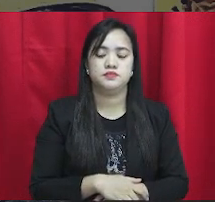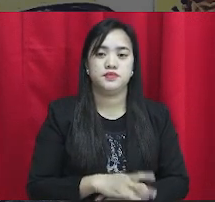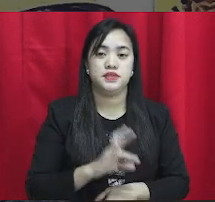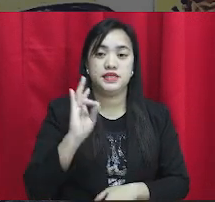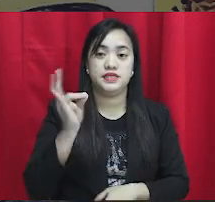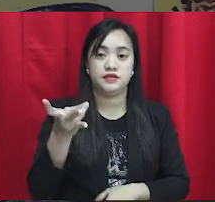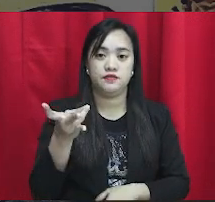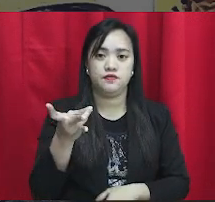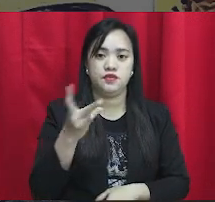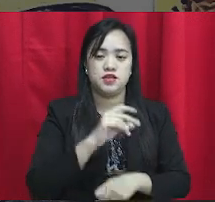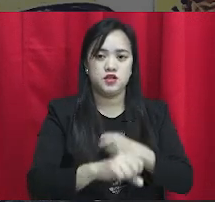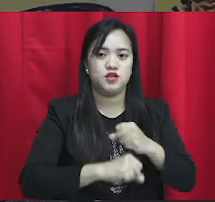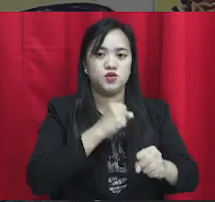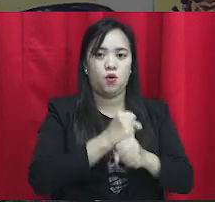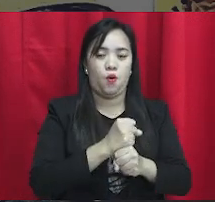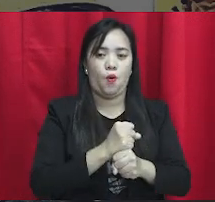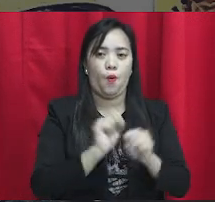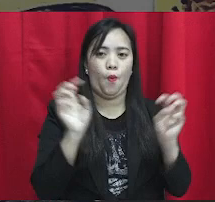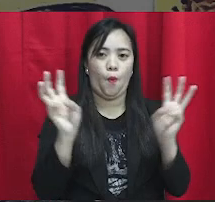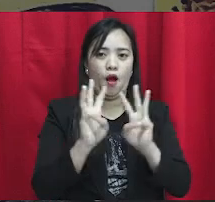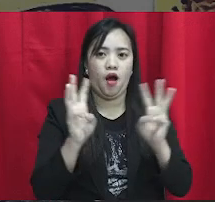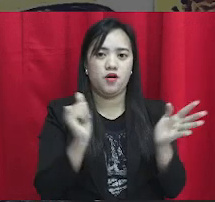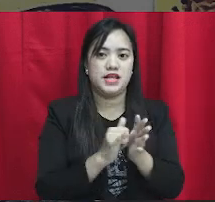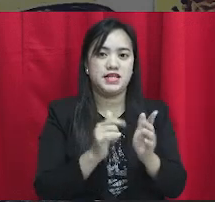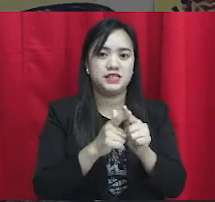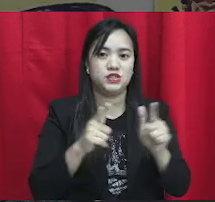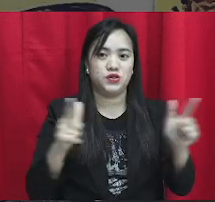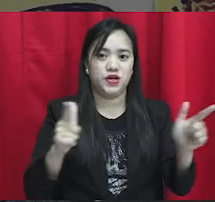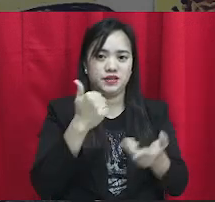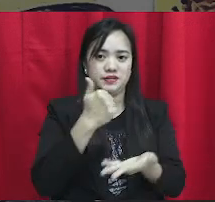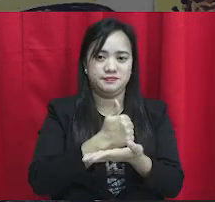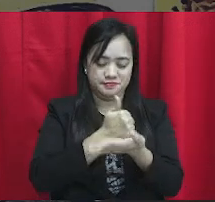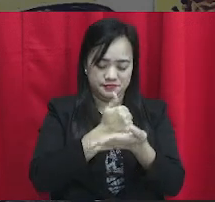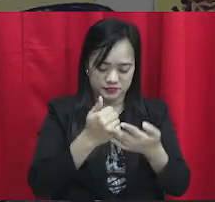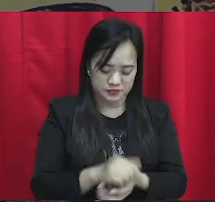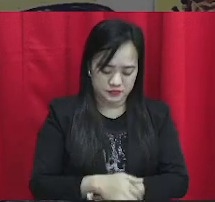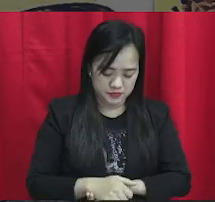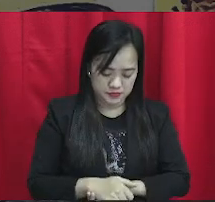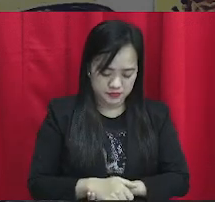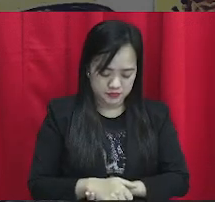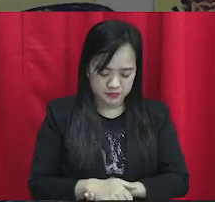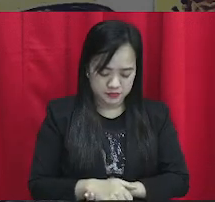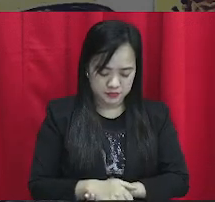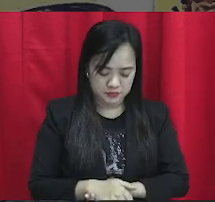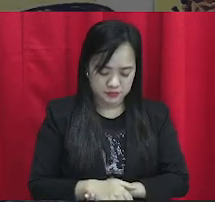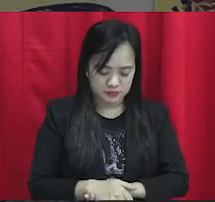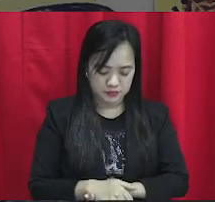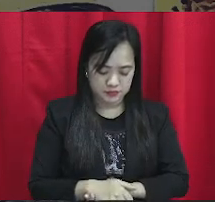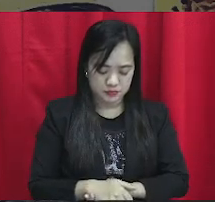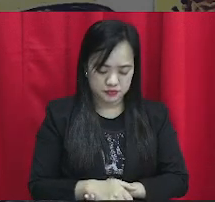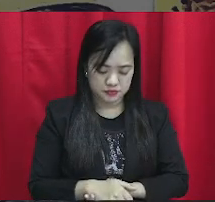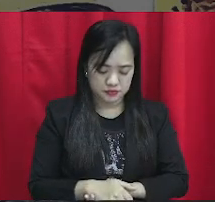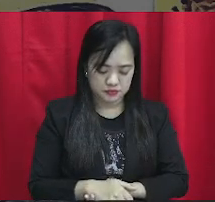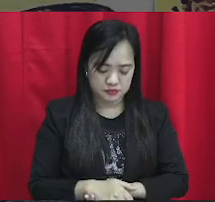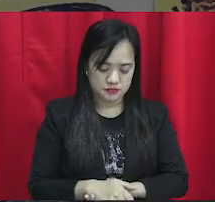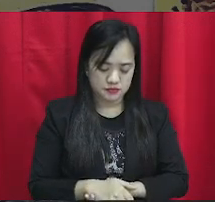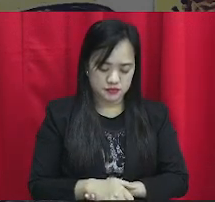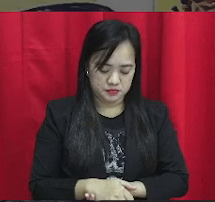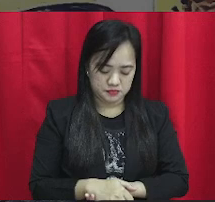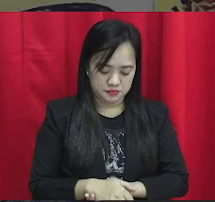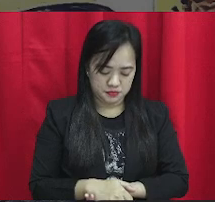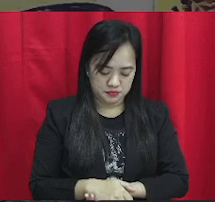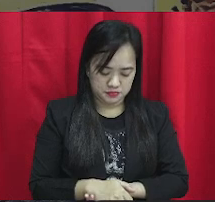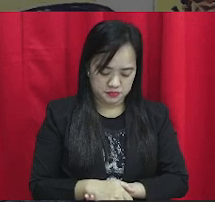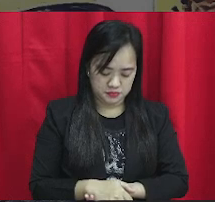70. Oh, 70. Wow! 70. 70 raw, sir. 70. Sarado, 70. Yes, oh.